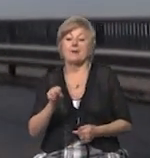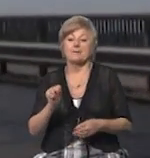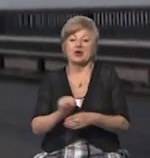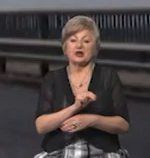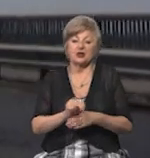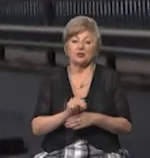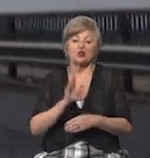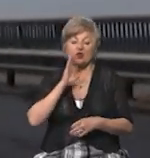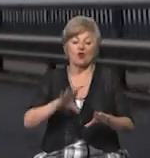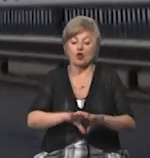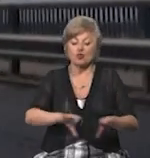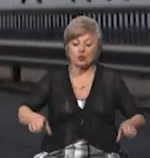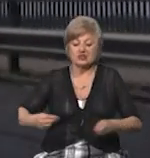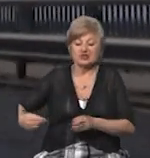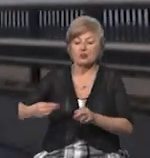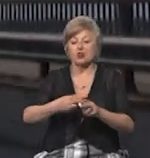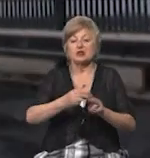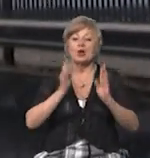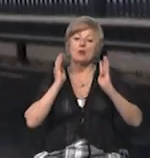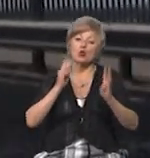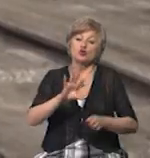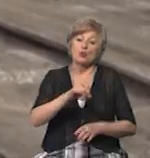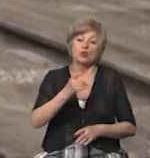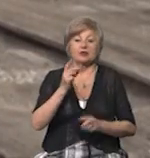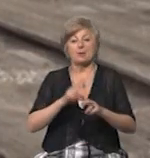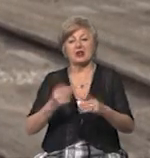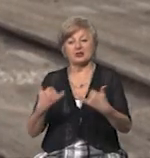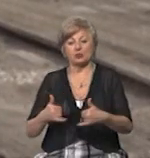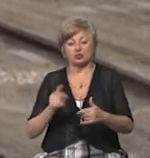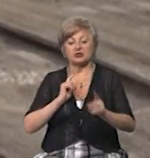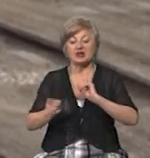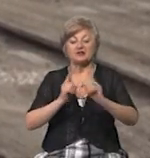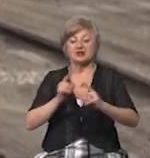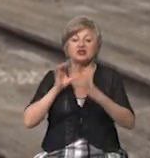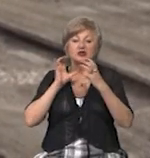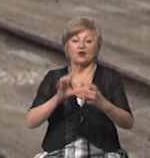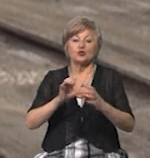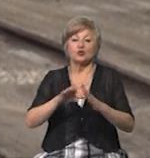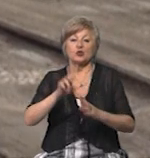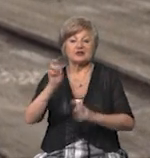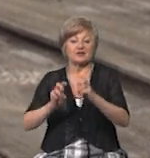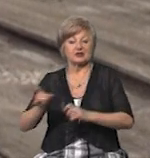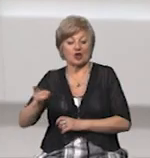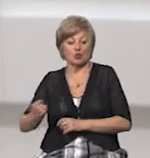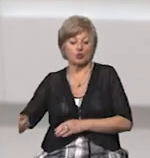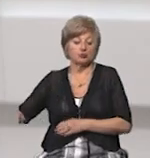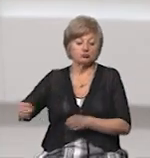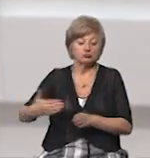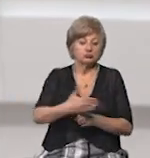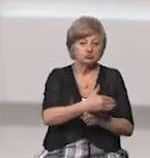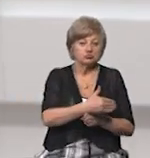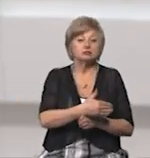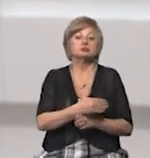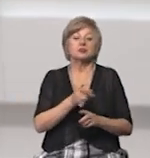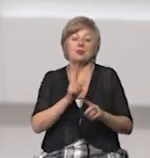зливової каналізації на перехресті проспектів Соборного та Металургів. Рух транспорту із Заводського району через перехрестя проспектів Соборного